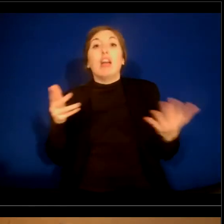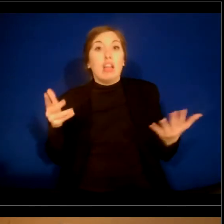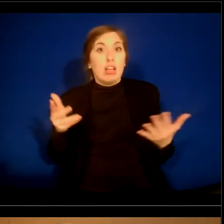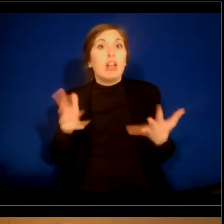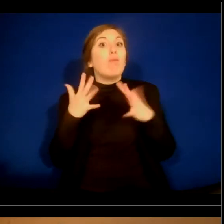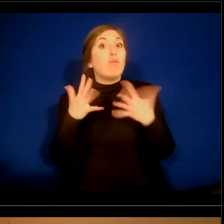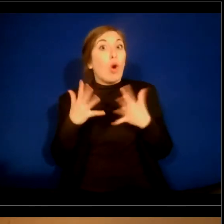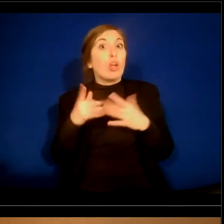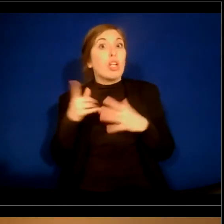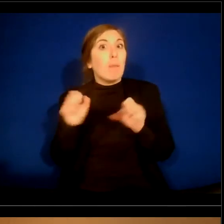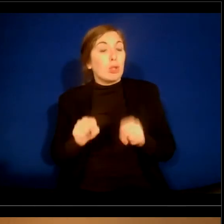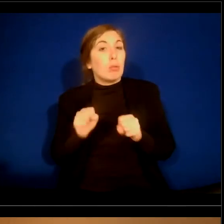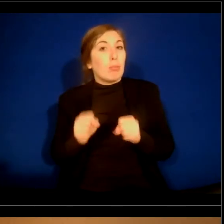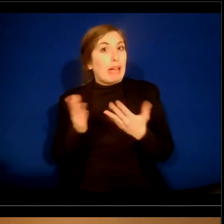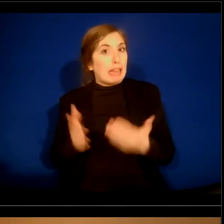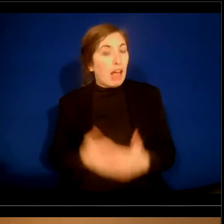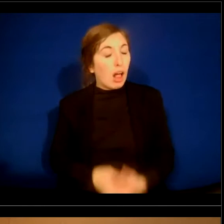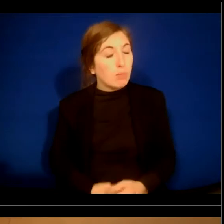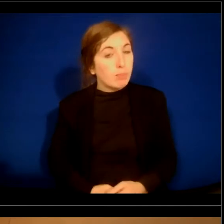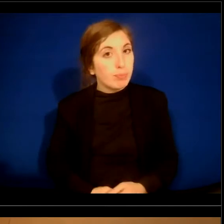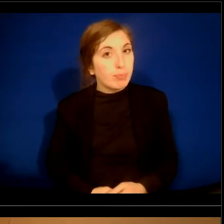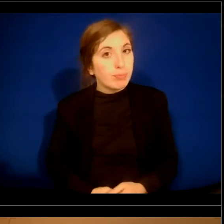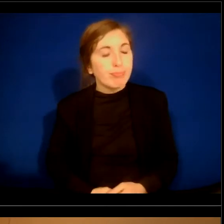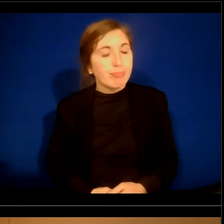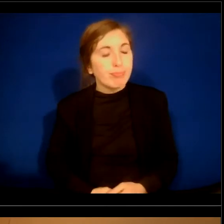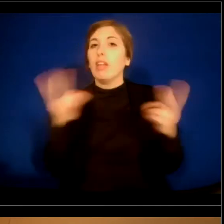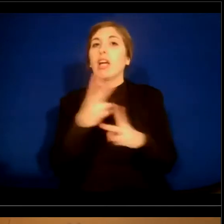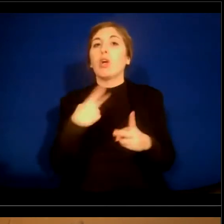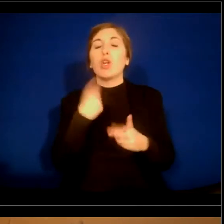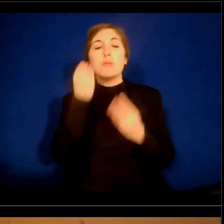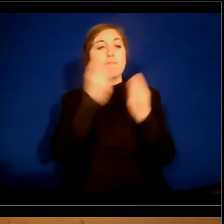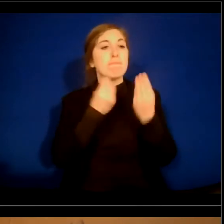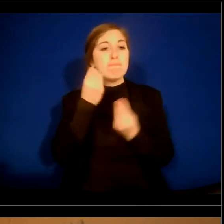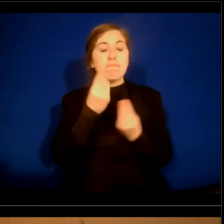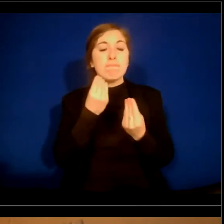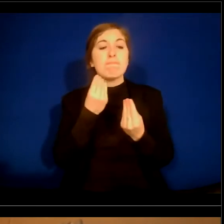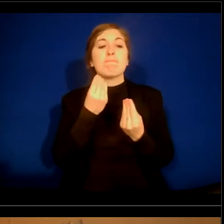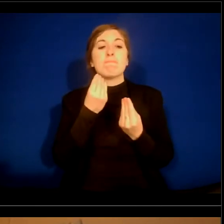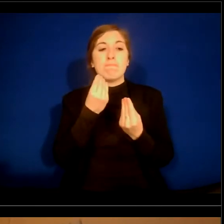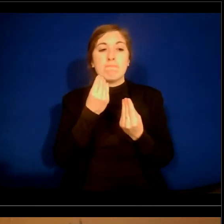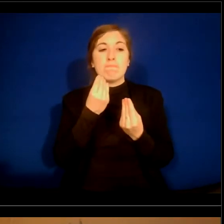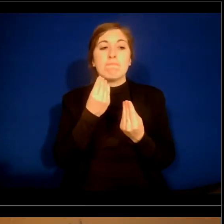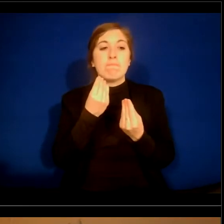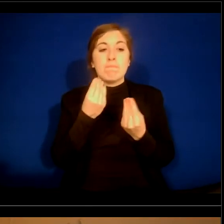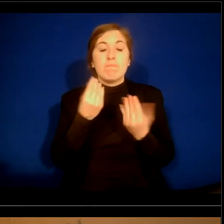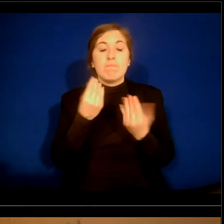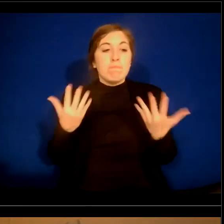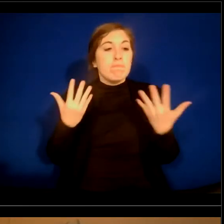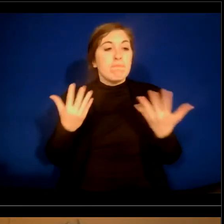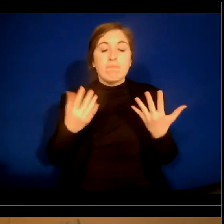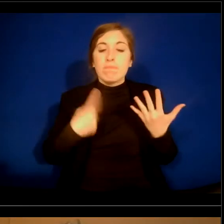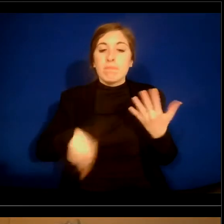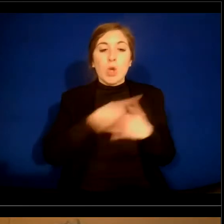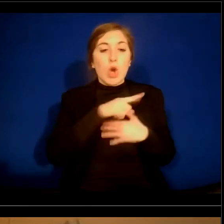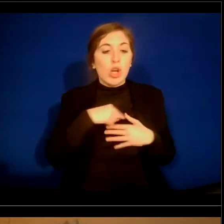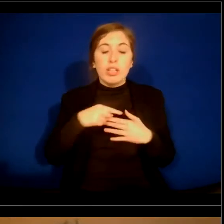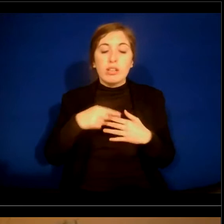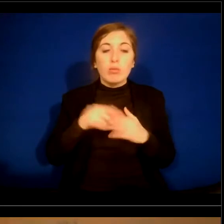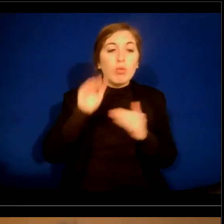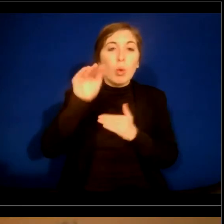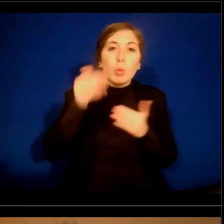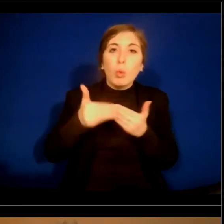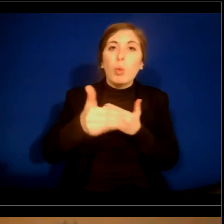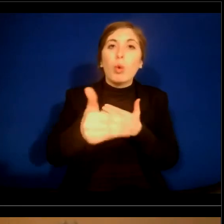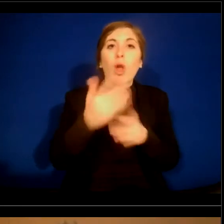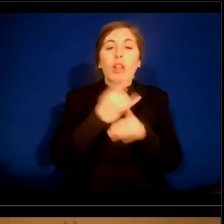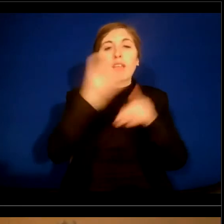anche quella. Però mi chiedevo anche appunto quale tipo di scenario, quindi dobbiamo, come dire,